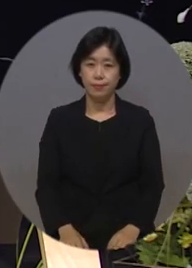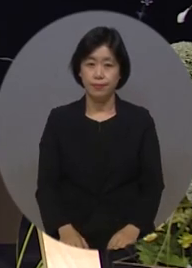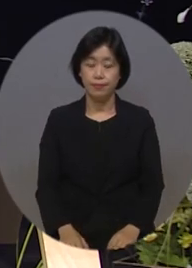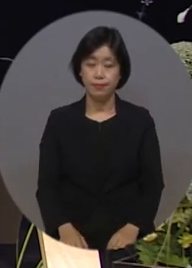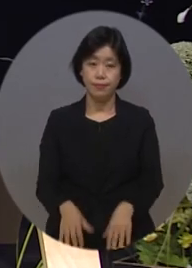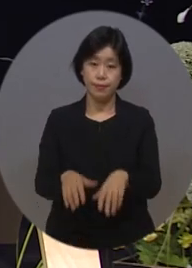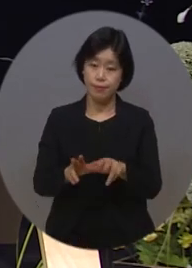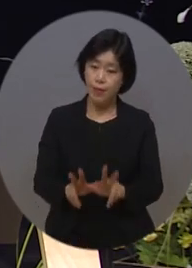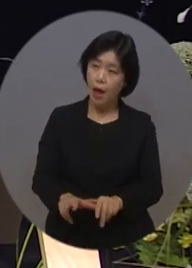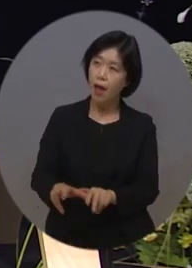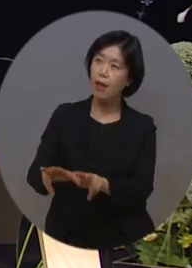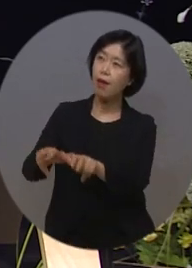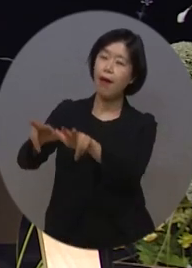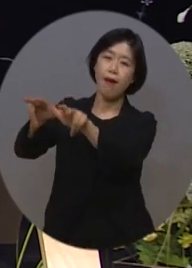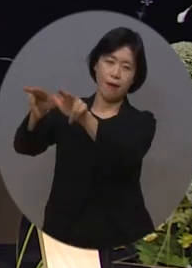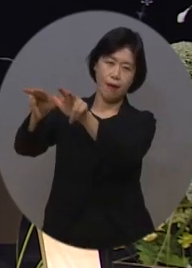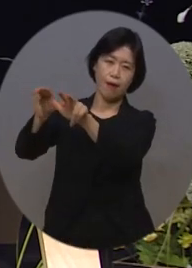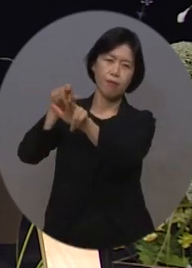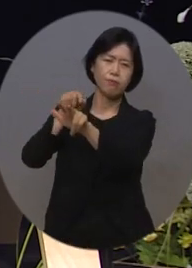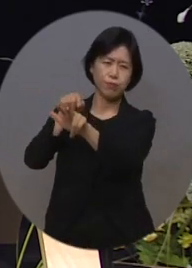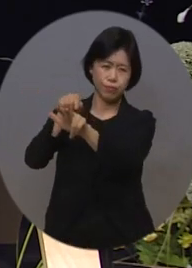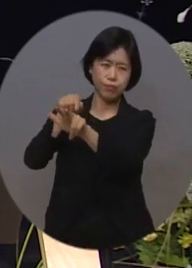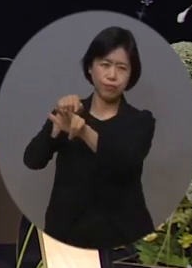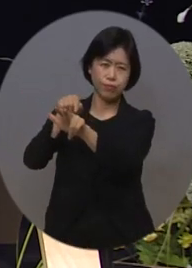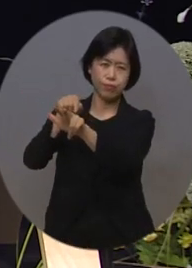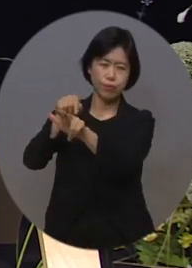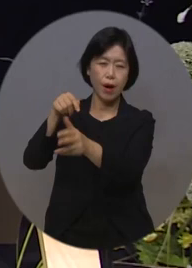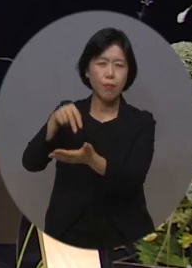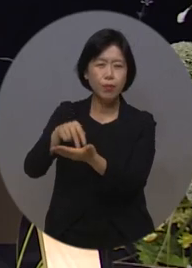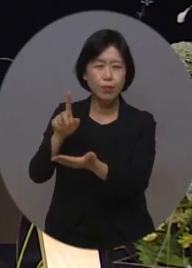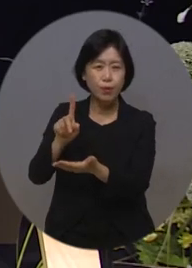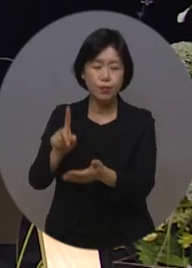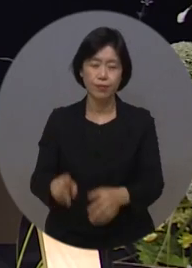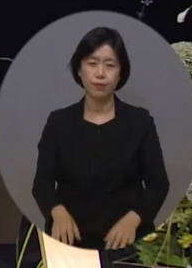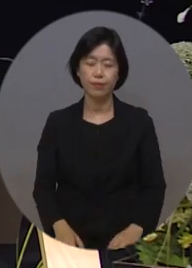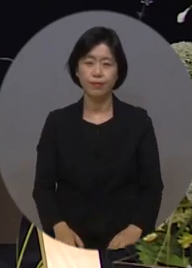날개를 펴고 마침내 공중을 나는 잠자리는 어떤 존재일까요?